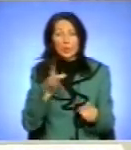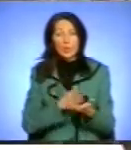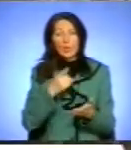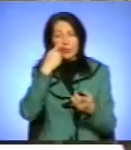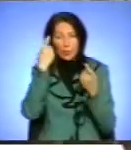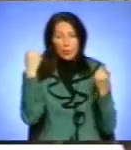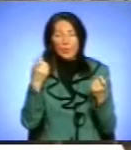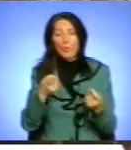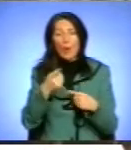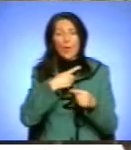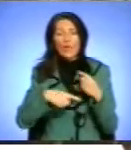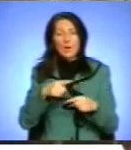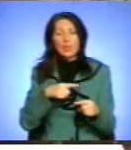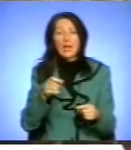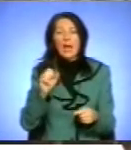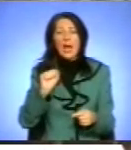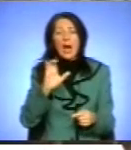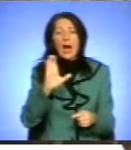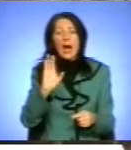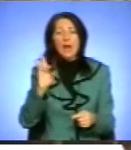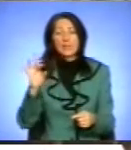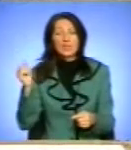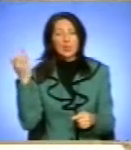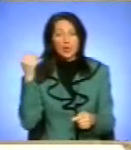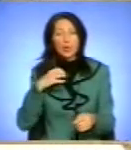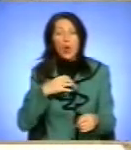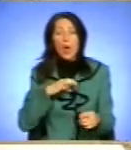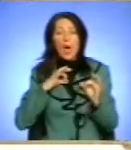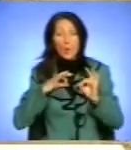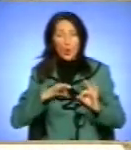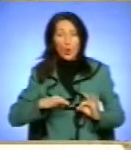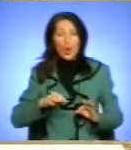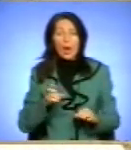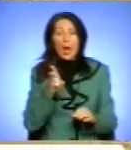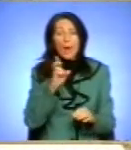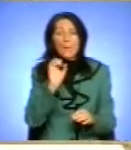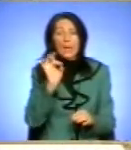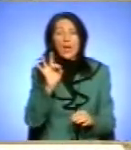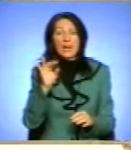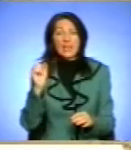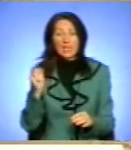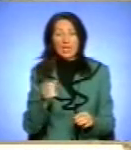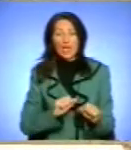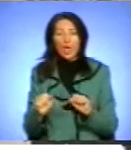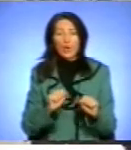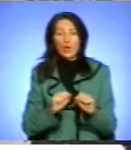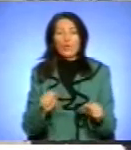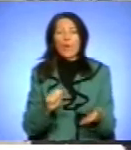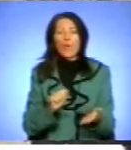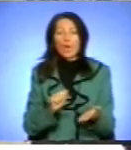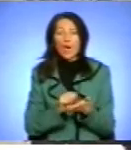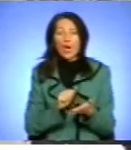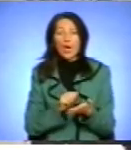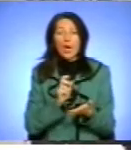колишнього прокурора Бережан Леона Петрушевича, який керував канцелярією уряду Західноукраїнської Народної Республіки у